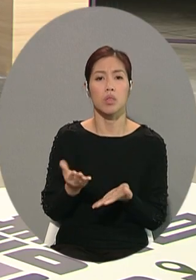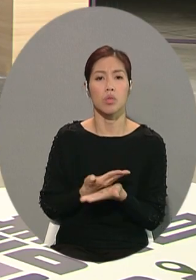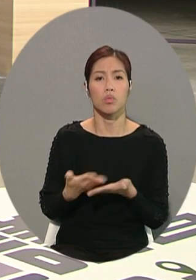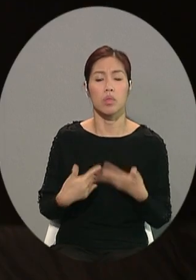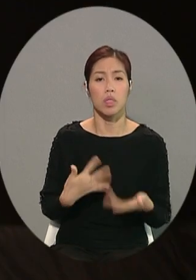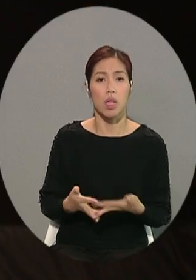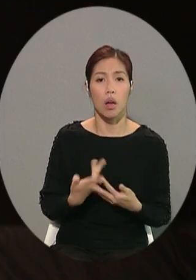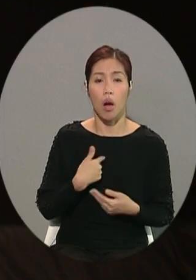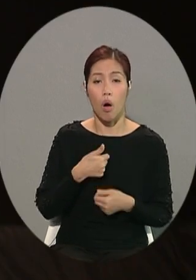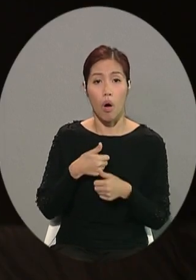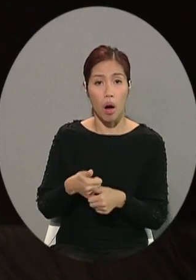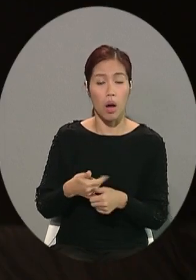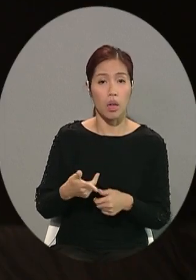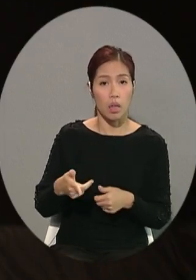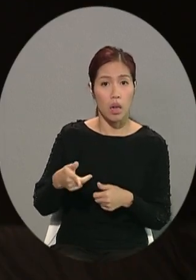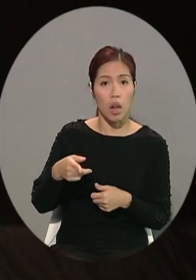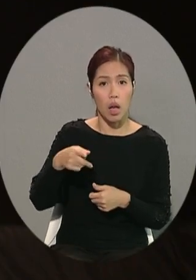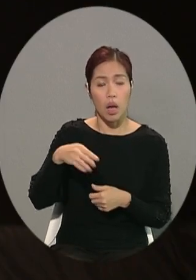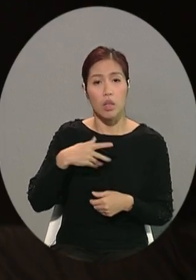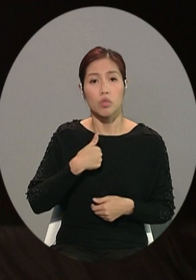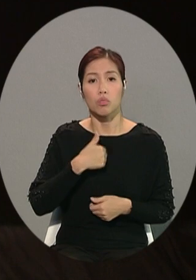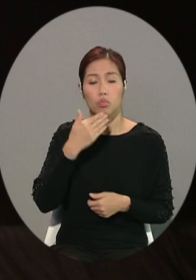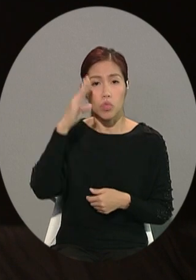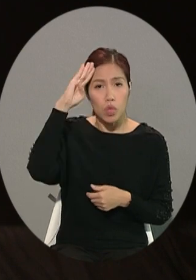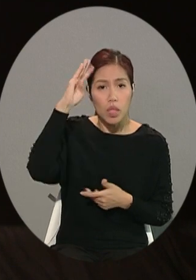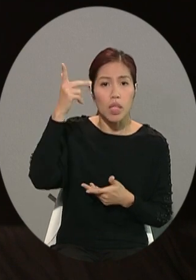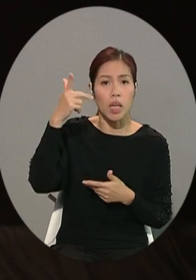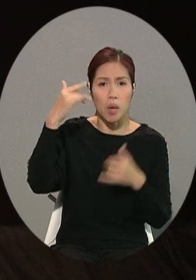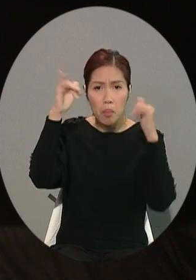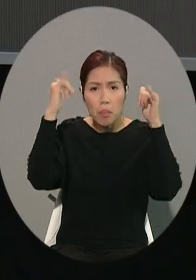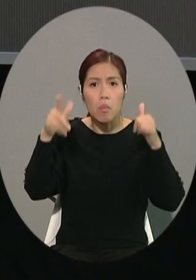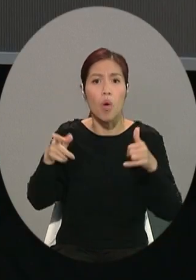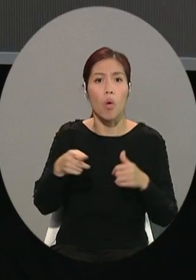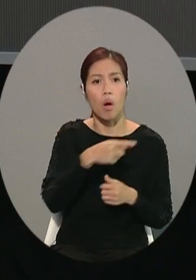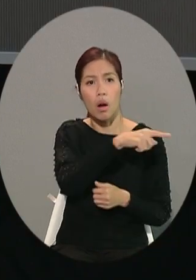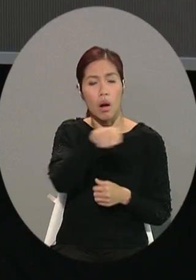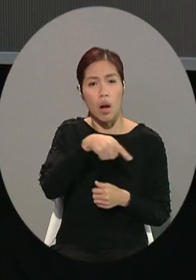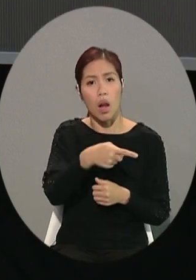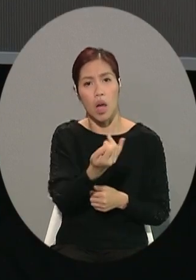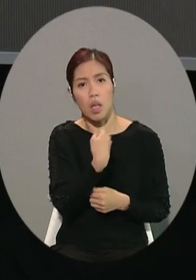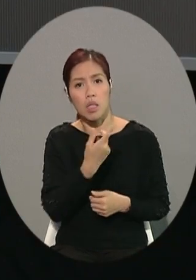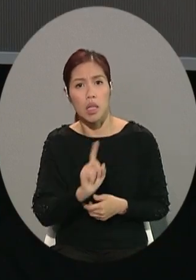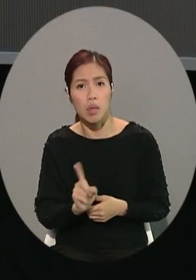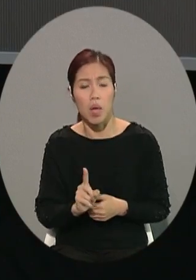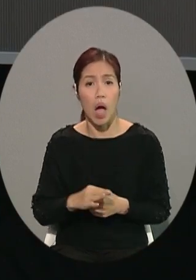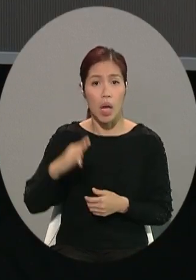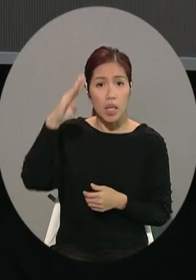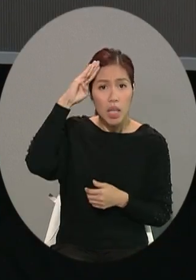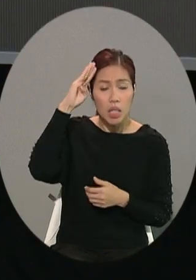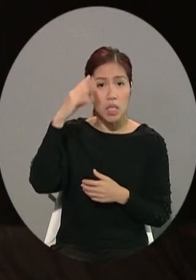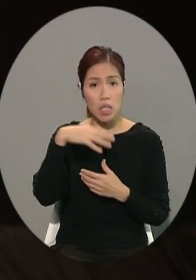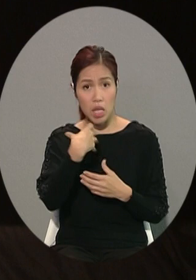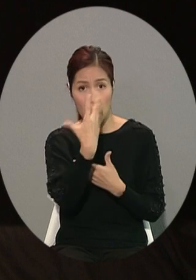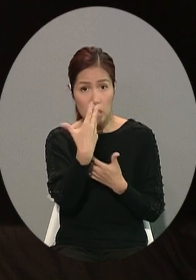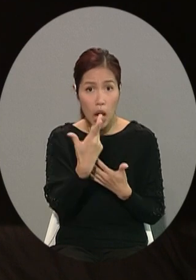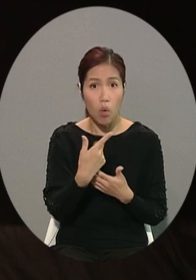部，我哋行出去東涌遊行嘅時候，你會譴責我哋嘅？ 追究警部係冇問題，但係唔代表你 哋。你話警察引誘你，即係你